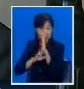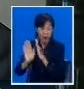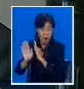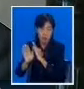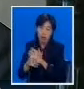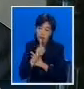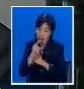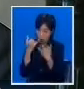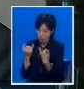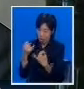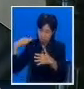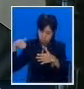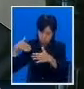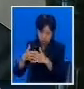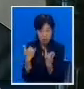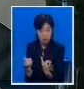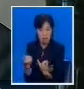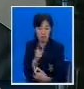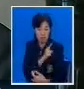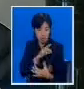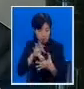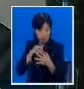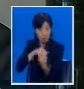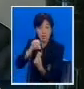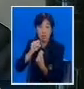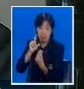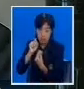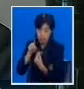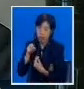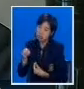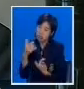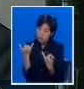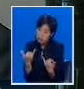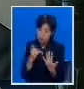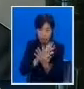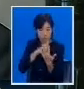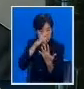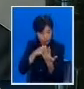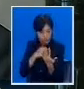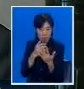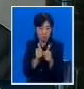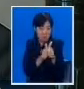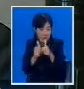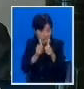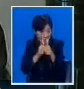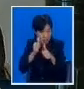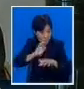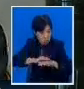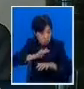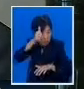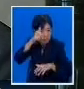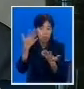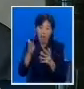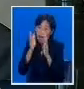ทั้งหมดเนี่ยครับเรื่องของการสร้างความสามารถในการแข่งขันกับเรื่องของการสร้างความมั่นใจให้นักลงทุนต่างประเทศ